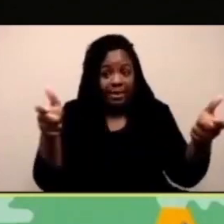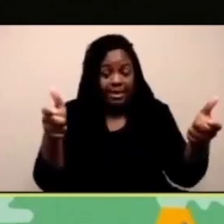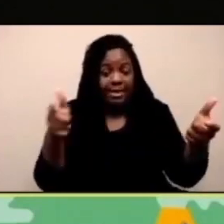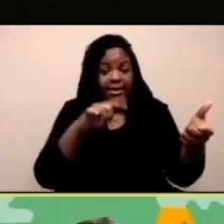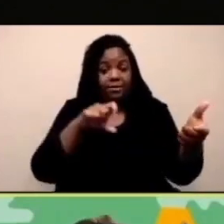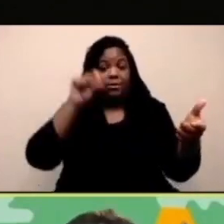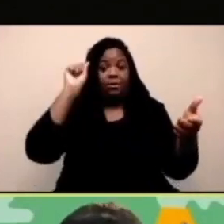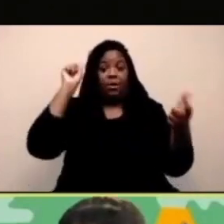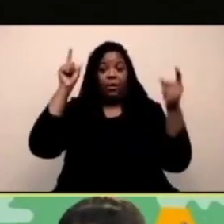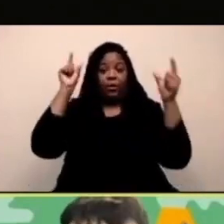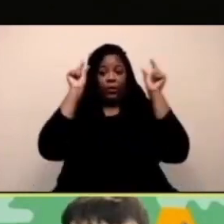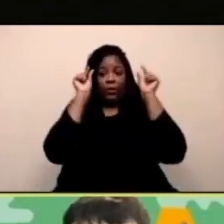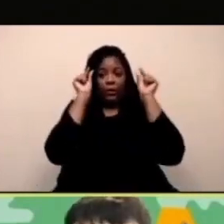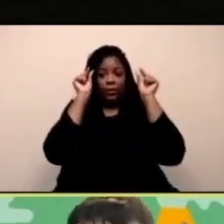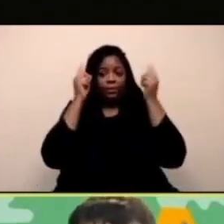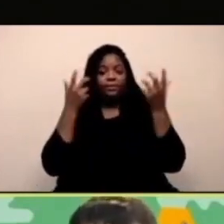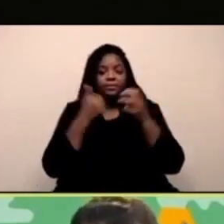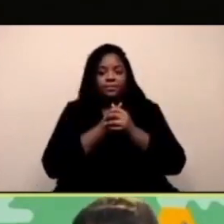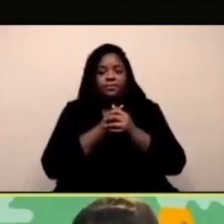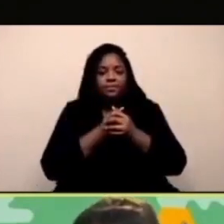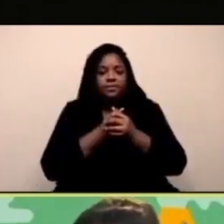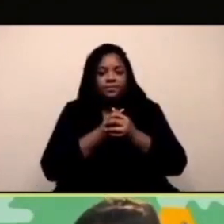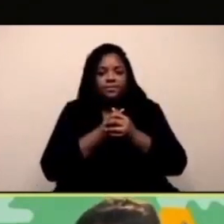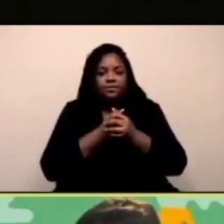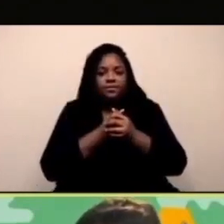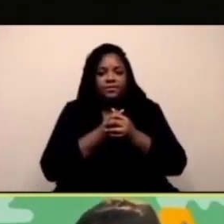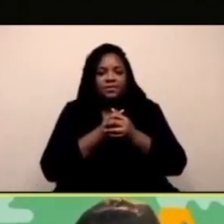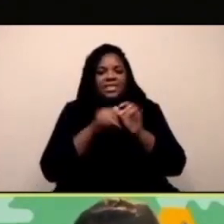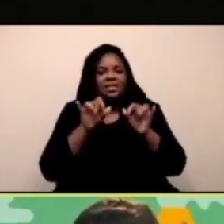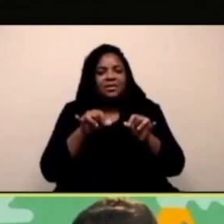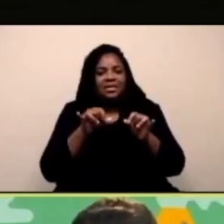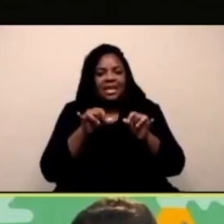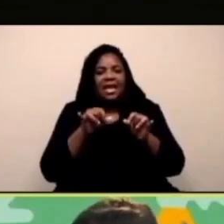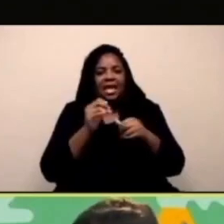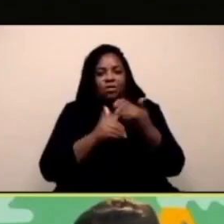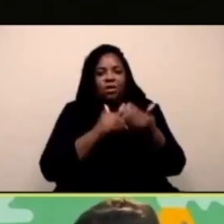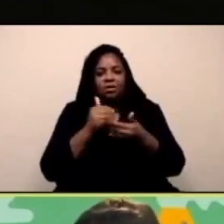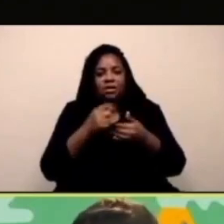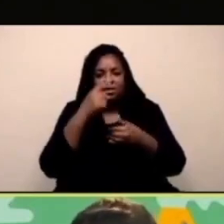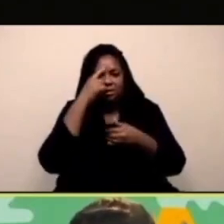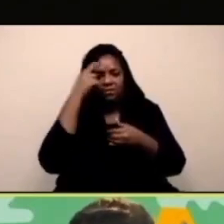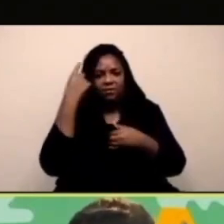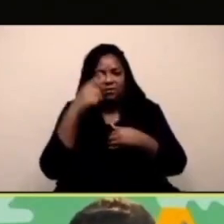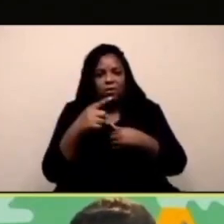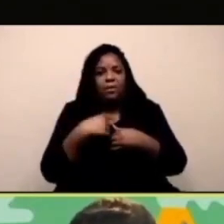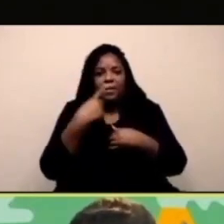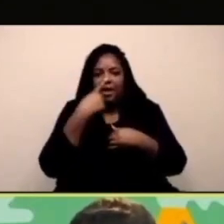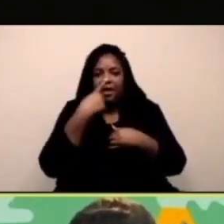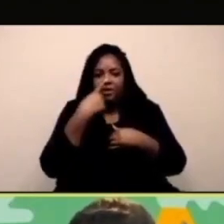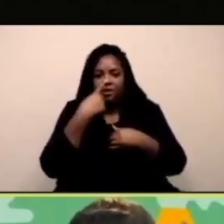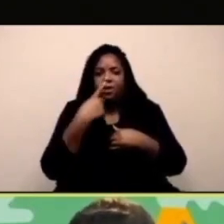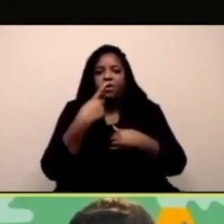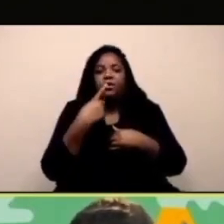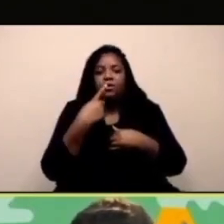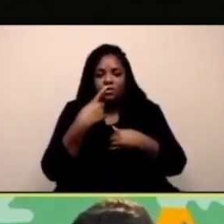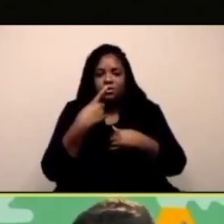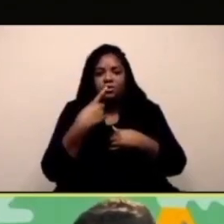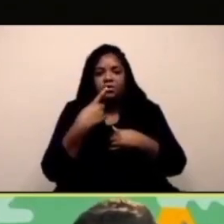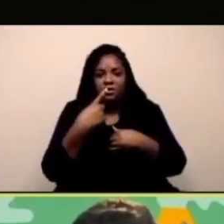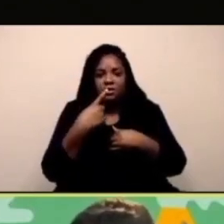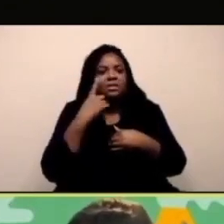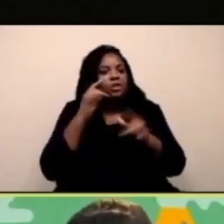にぴったりという風な状況にしましたでこれであと話したり近づけたりすることによって耳が